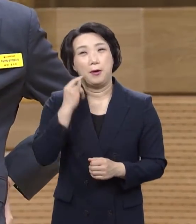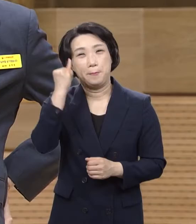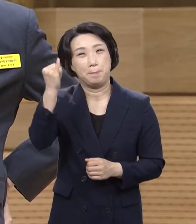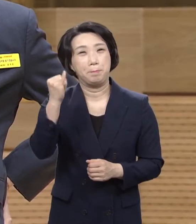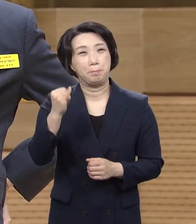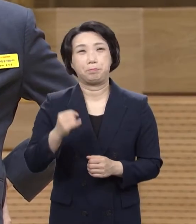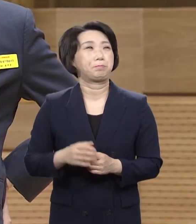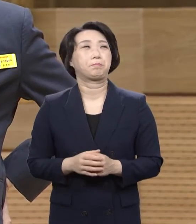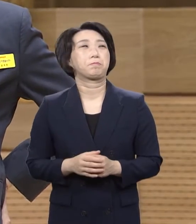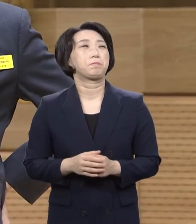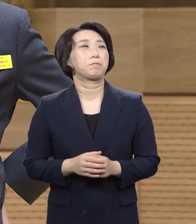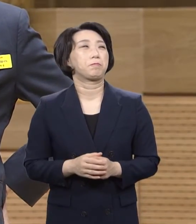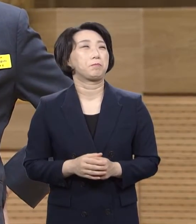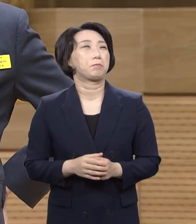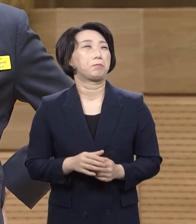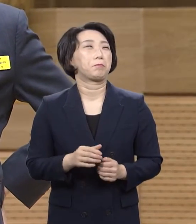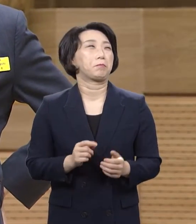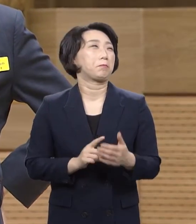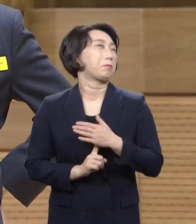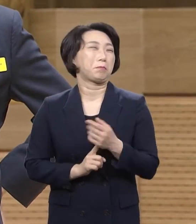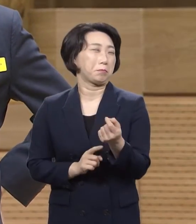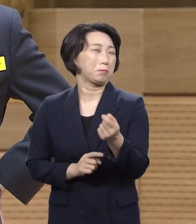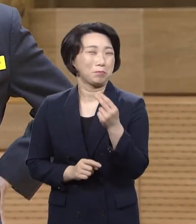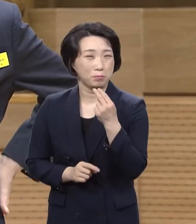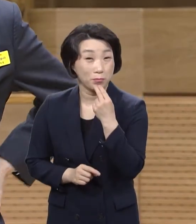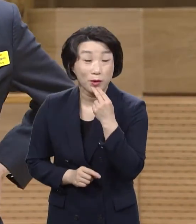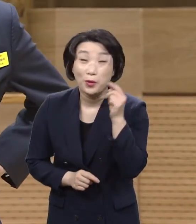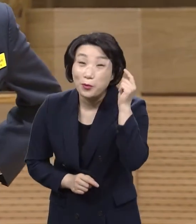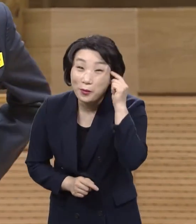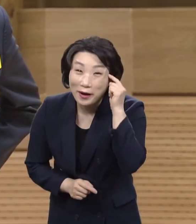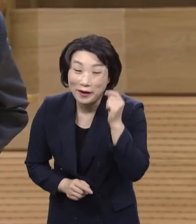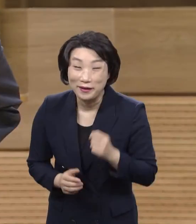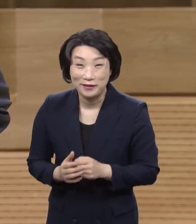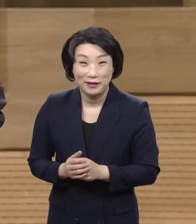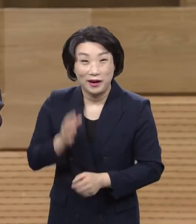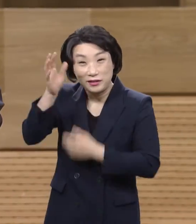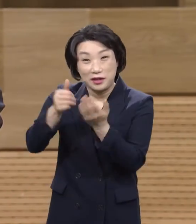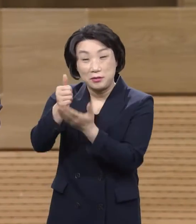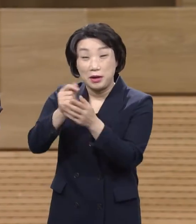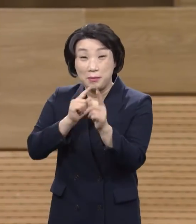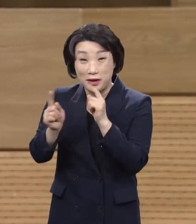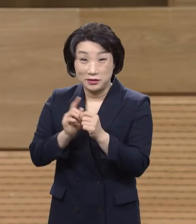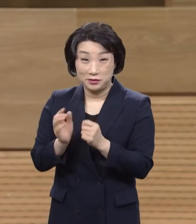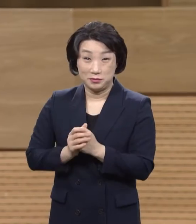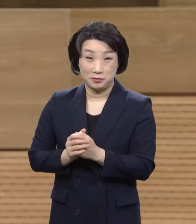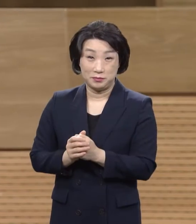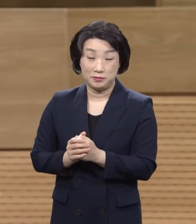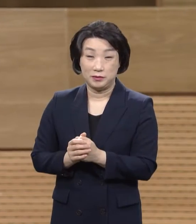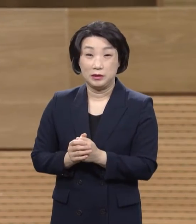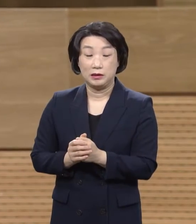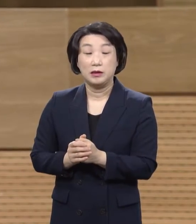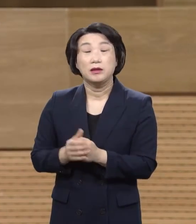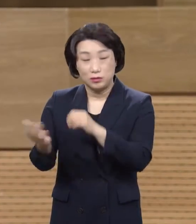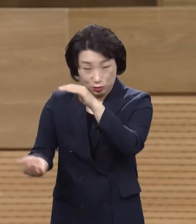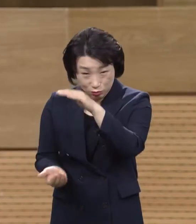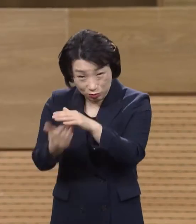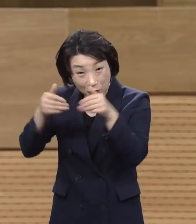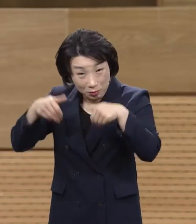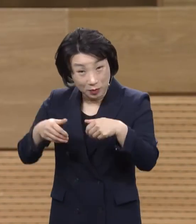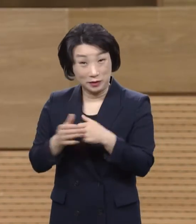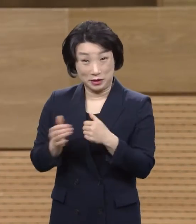어머니도 눈 하나 깜짝 안 해. 왜? 하나님의 말씀은 이루어져야